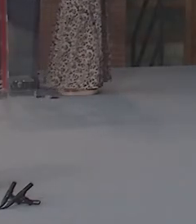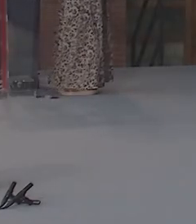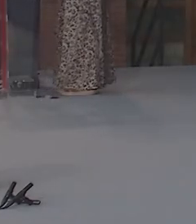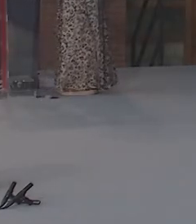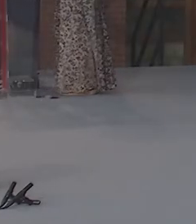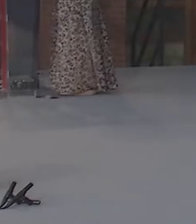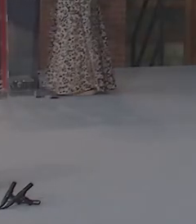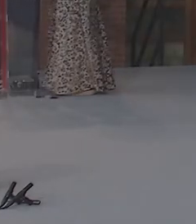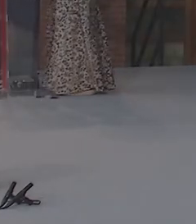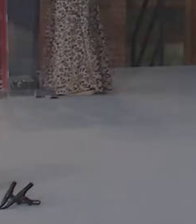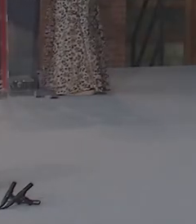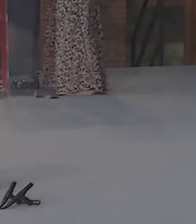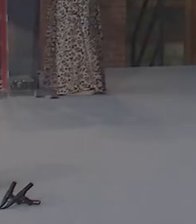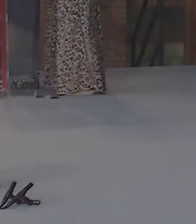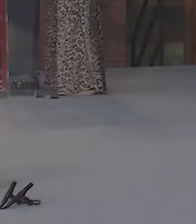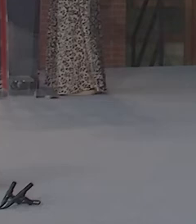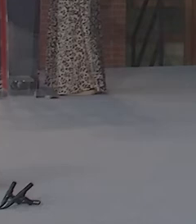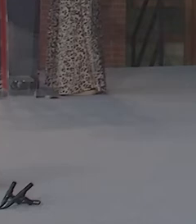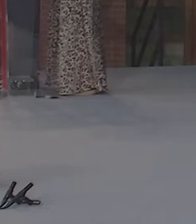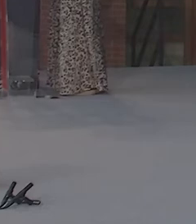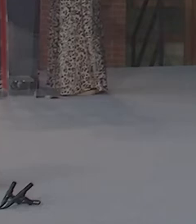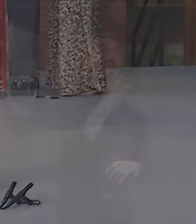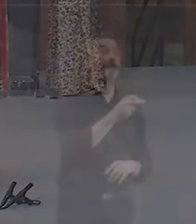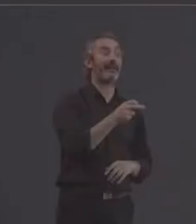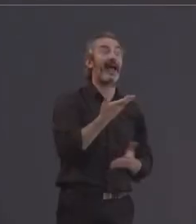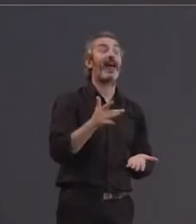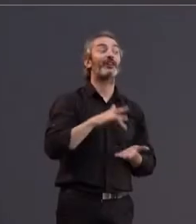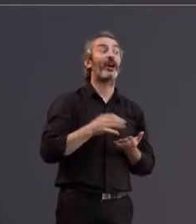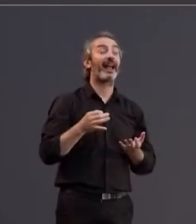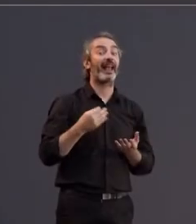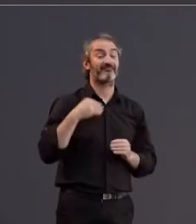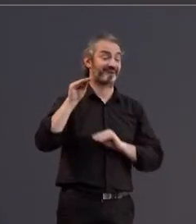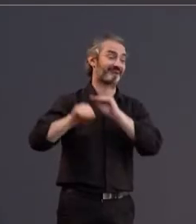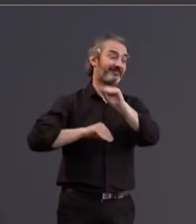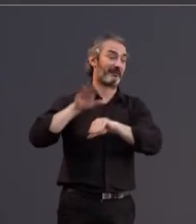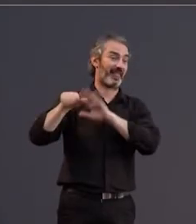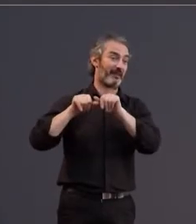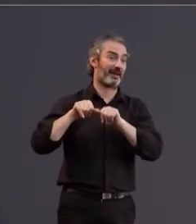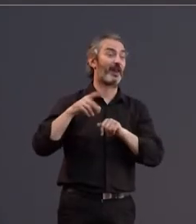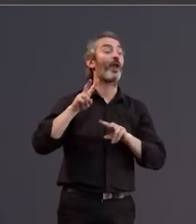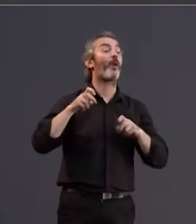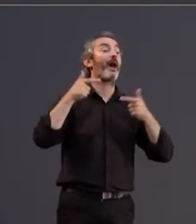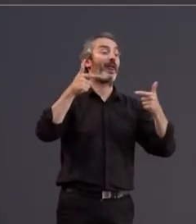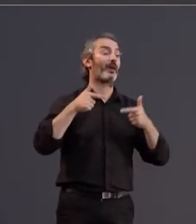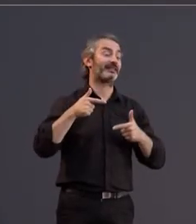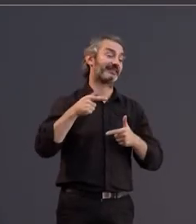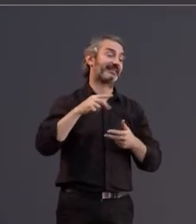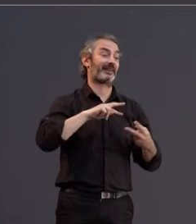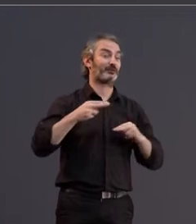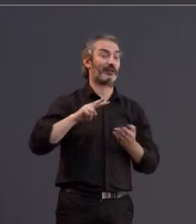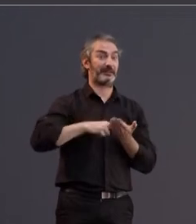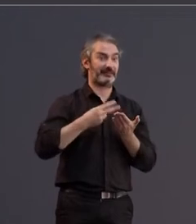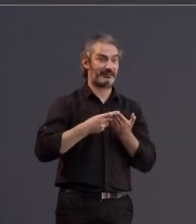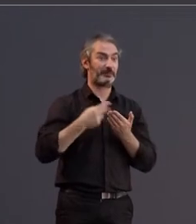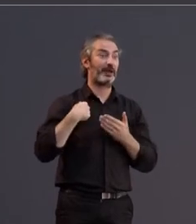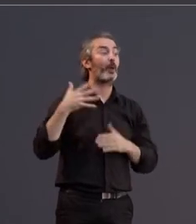Molt bé, hem fet la promoció del 2020 i ara cridarem els nous graduats i graduades en traducció i interpretació